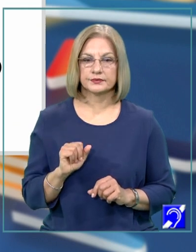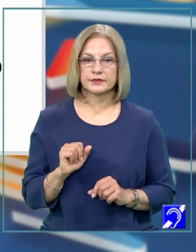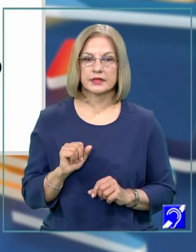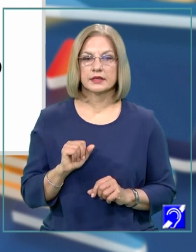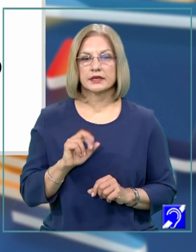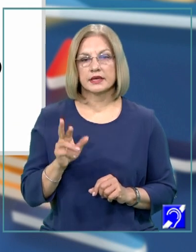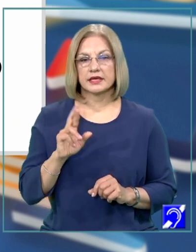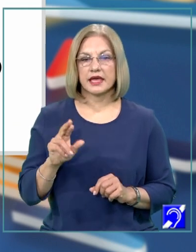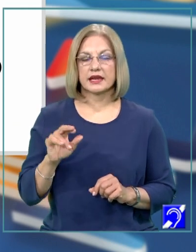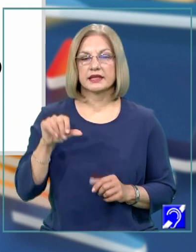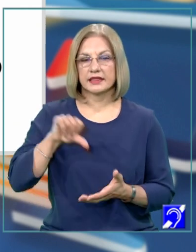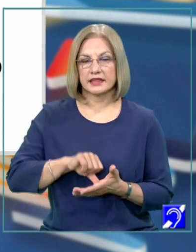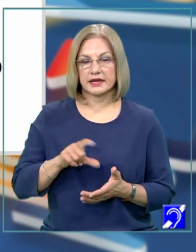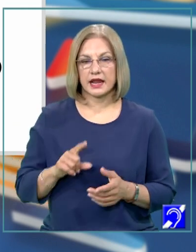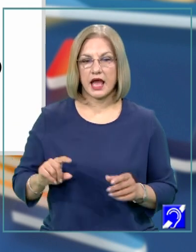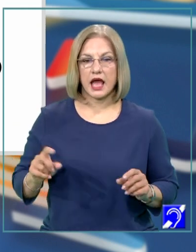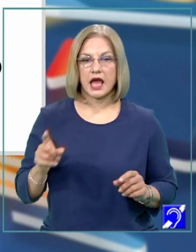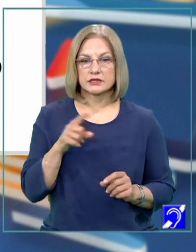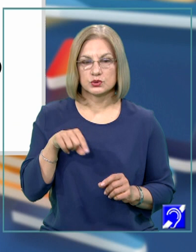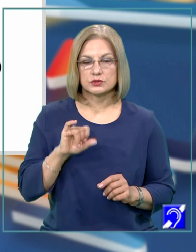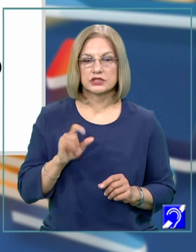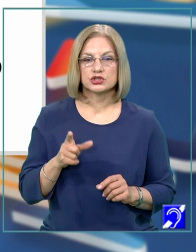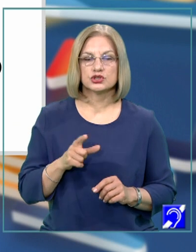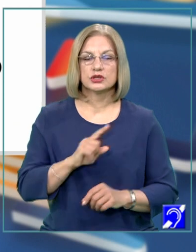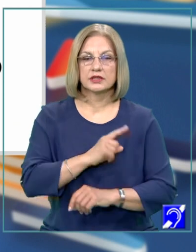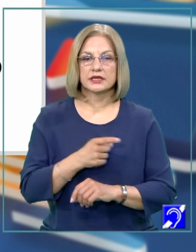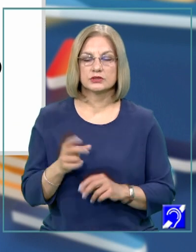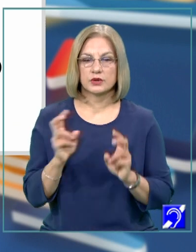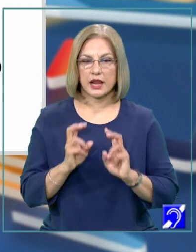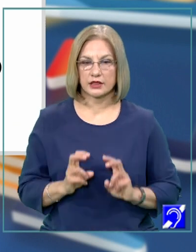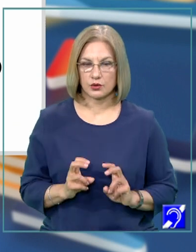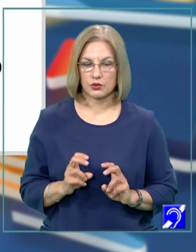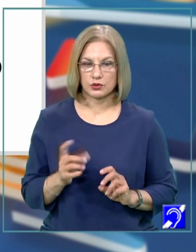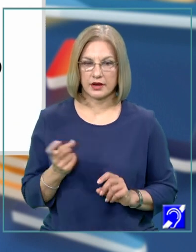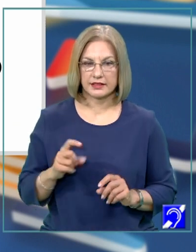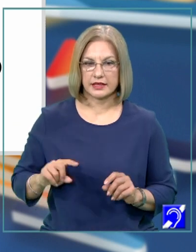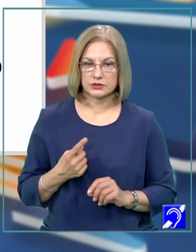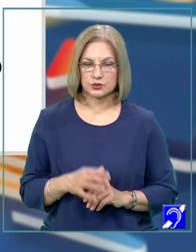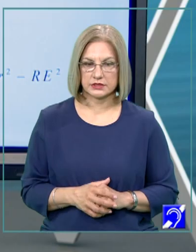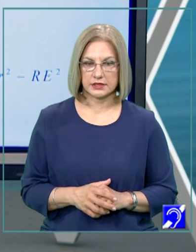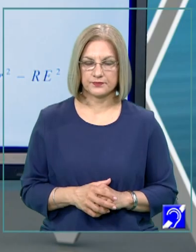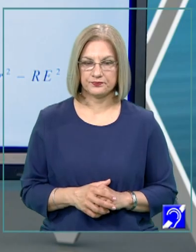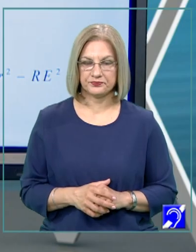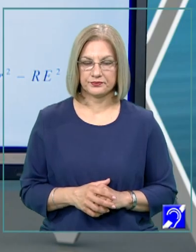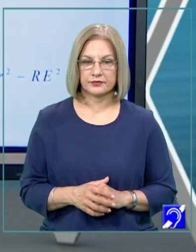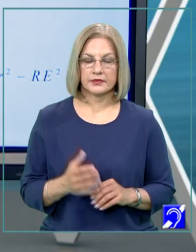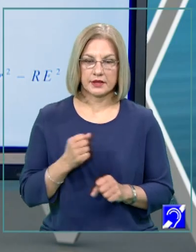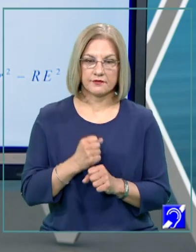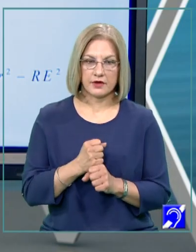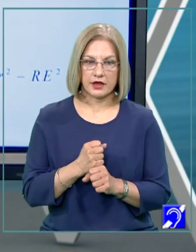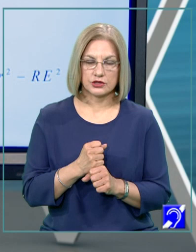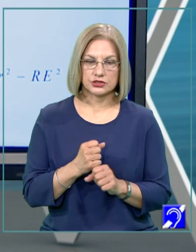rezistența internă a sursei și tensiunea electromotoare a sursei efectuând